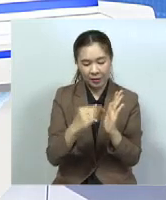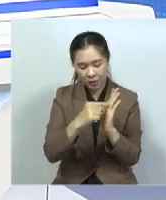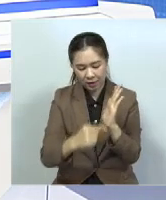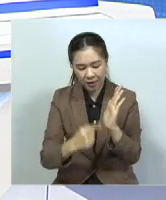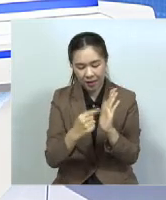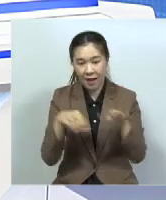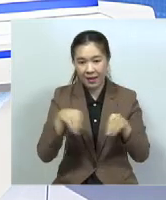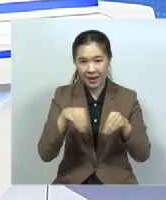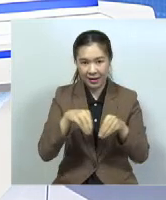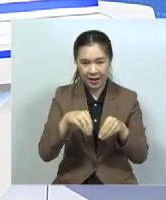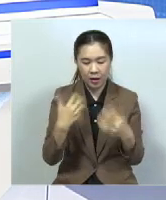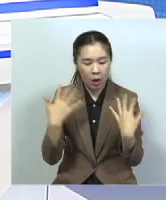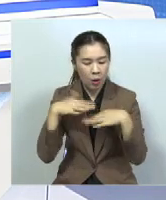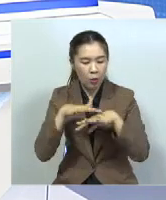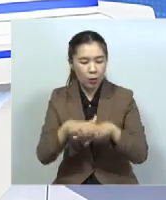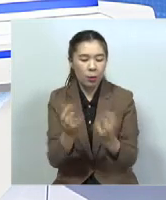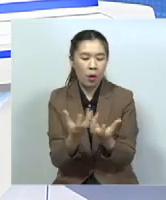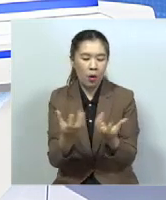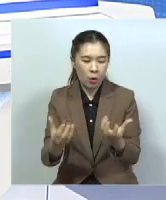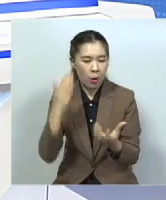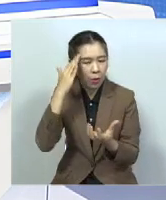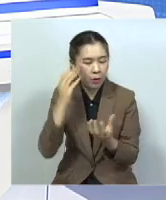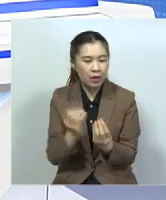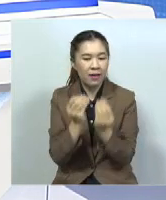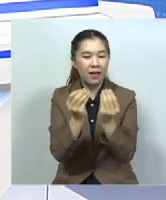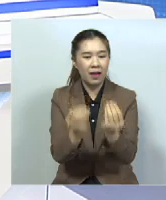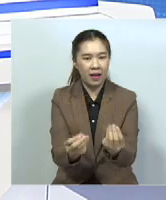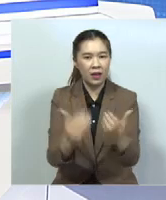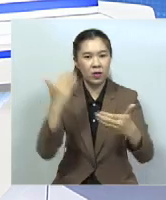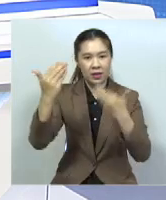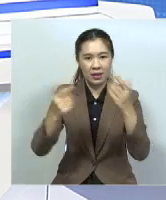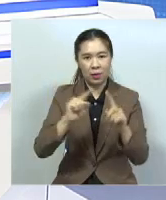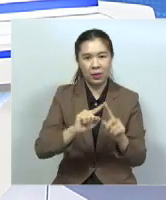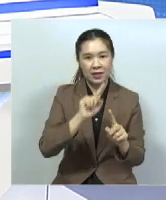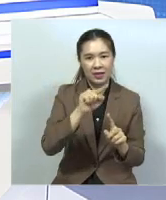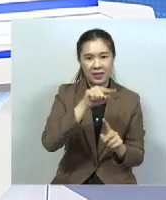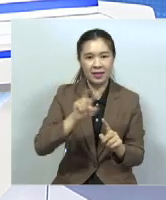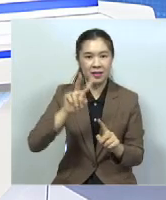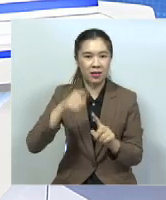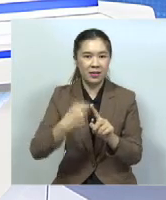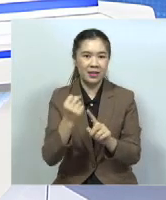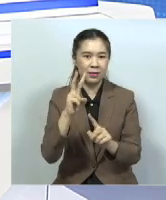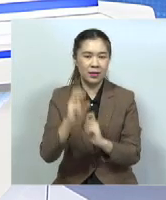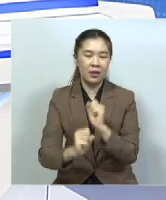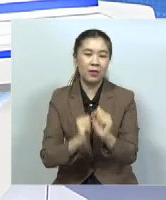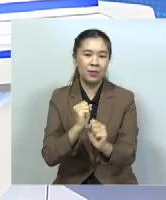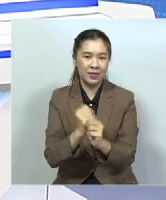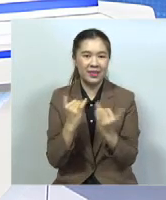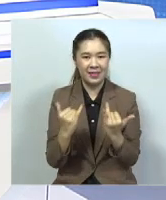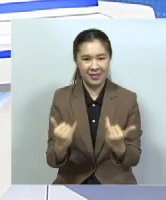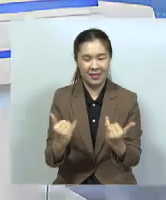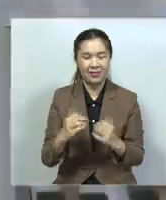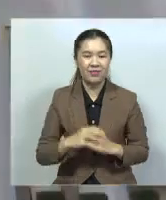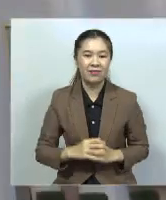จะเข้าร่วมพิธีรับมอบสิ่งของพระราชทานในกิจกรรมไบค์อุ่นไอรักระหว่างวันที่1-2ธันวาคมนี้ที่สนามสุพัชลาไส